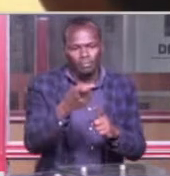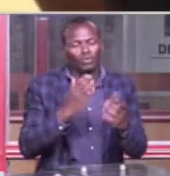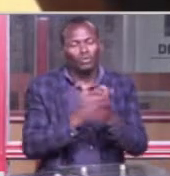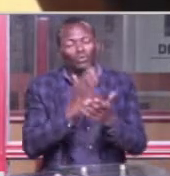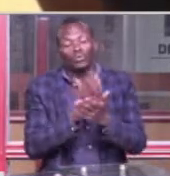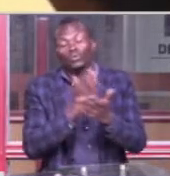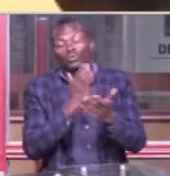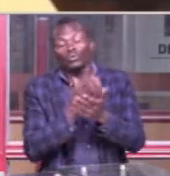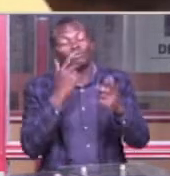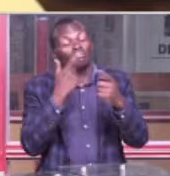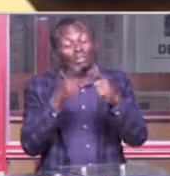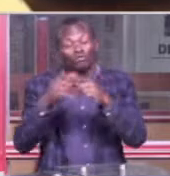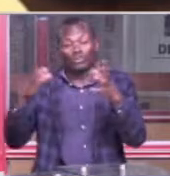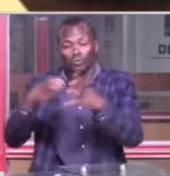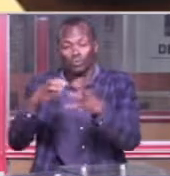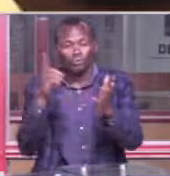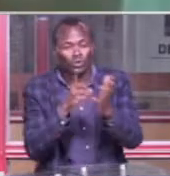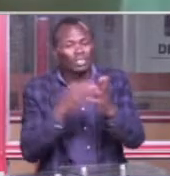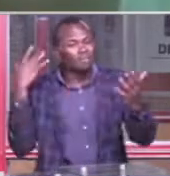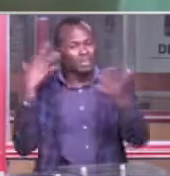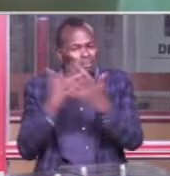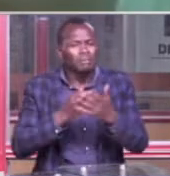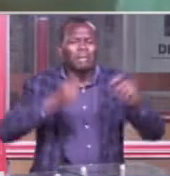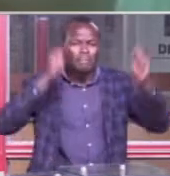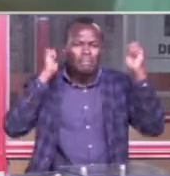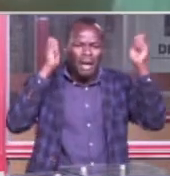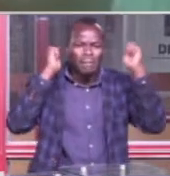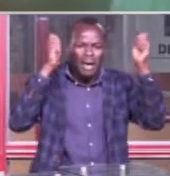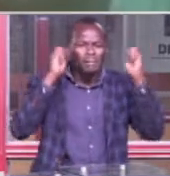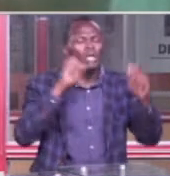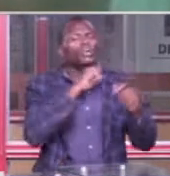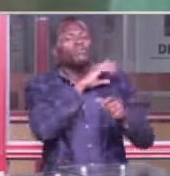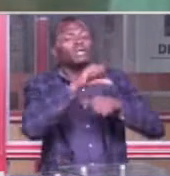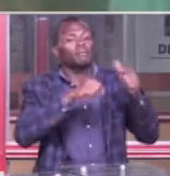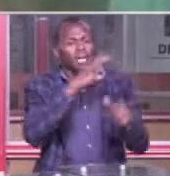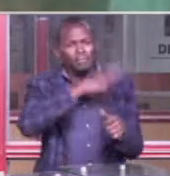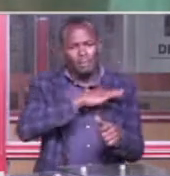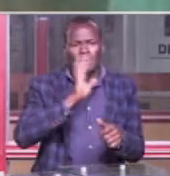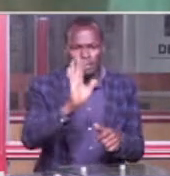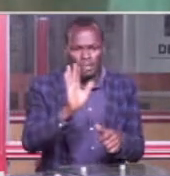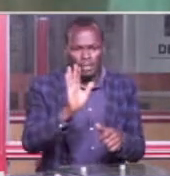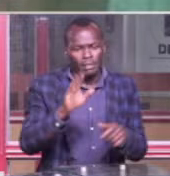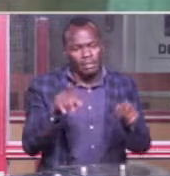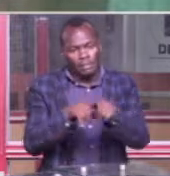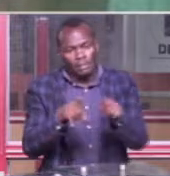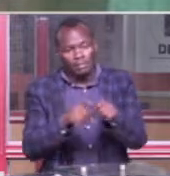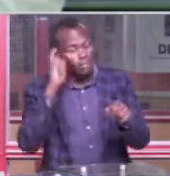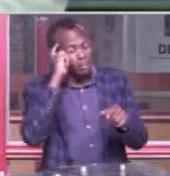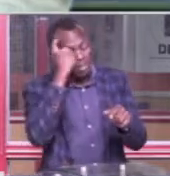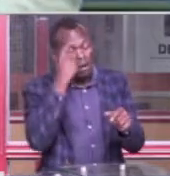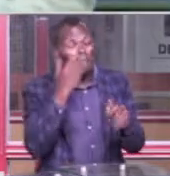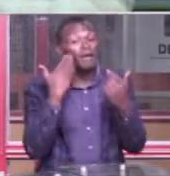gye bakoleramu ssaako omusaala ogubasasulwa okubeera nga tegusanyusa. Gavumenti yayongeza ku musaala gw'abasawo mu